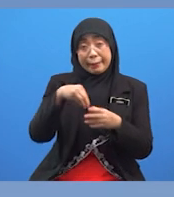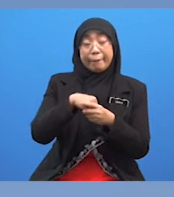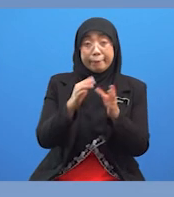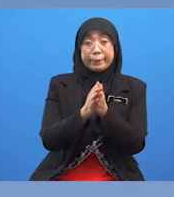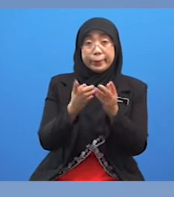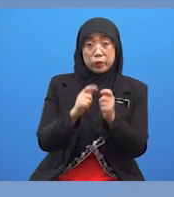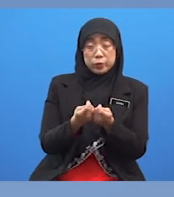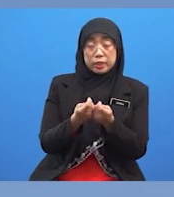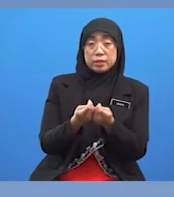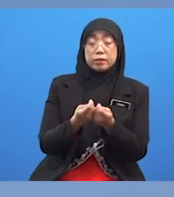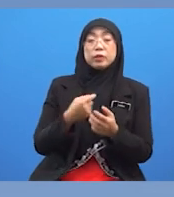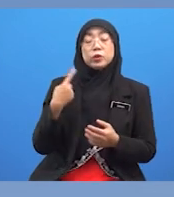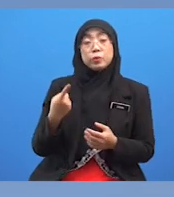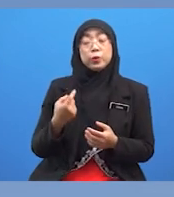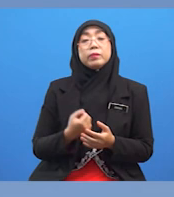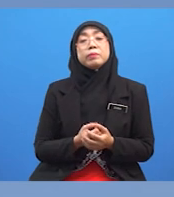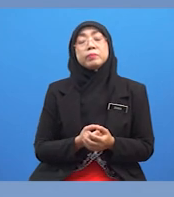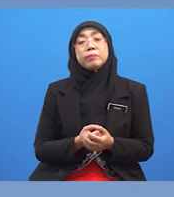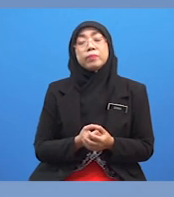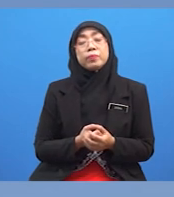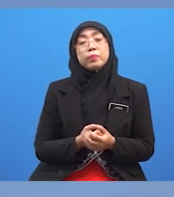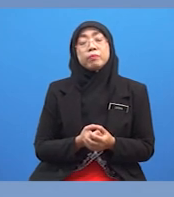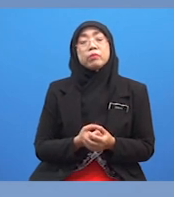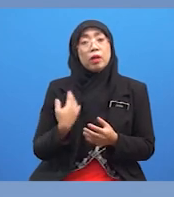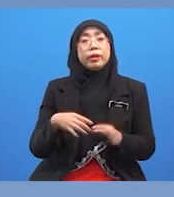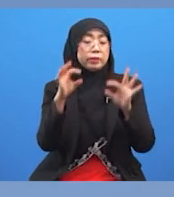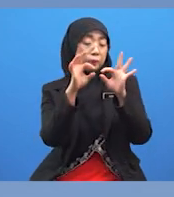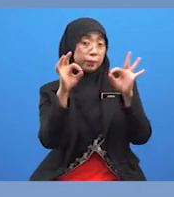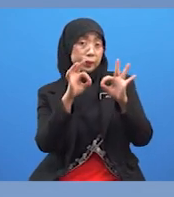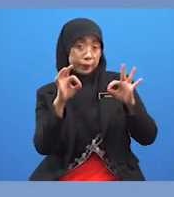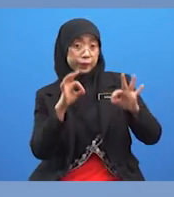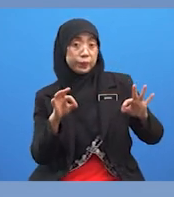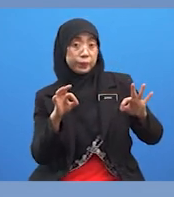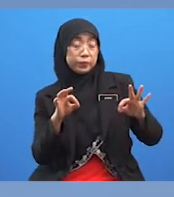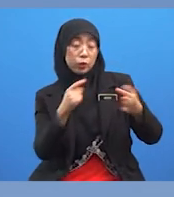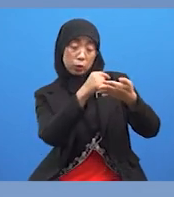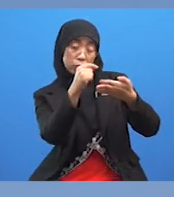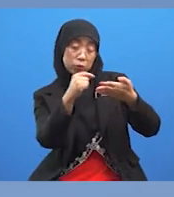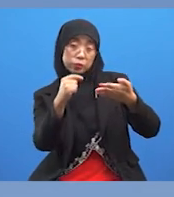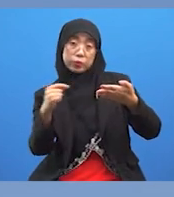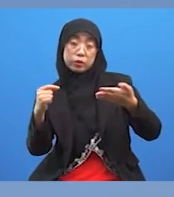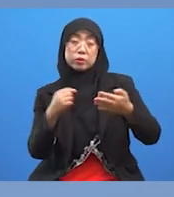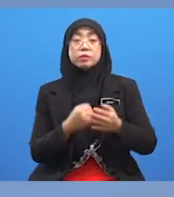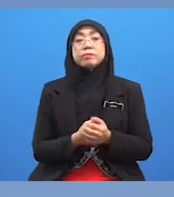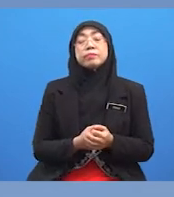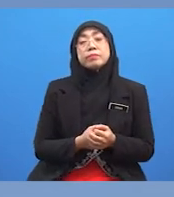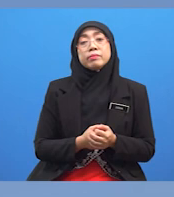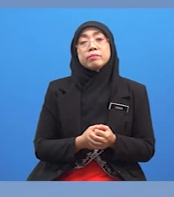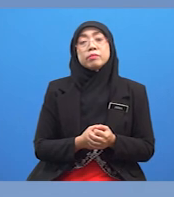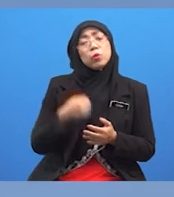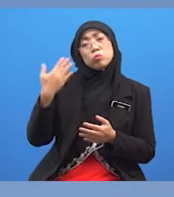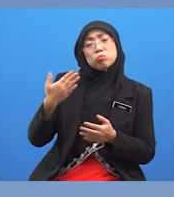teks Sulalatus Salatin Sejarah Melayu dicatatkan oleh pengarang bahawa Sultan Mansur